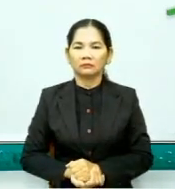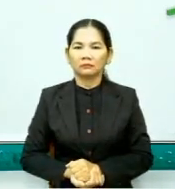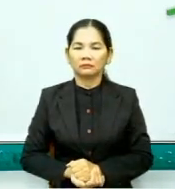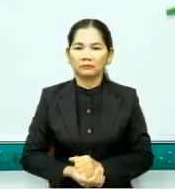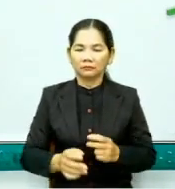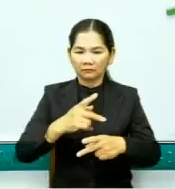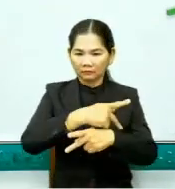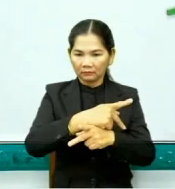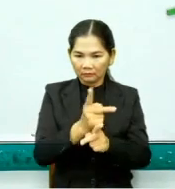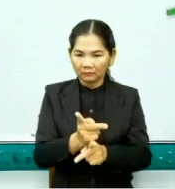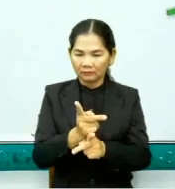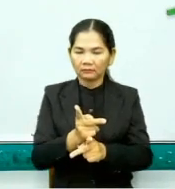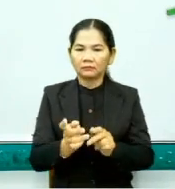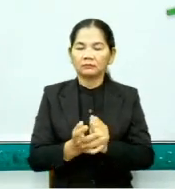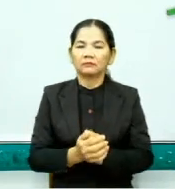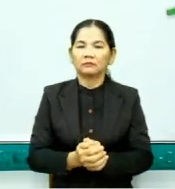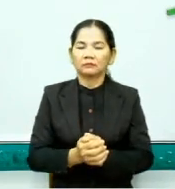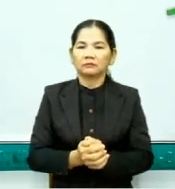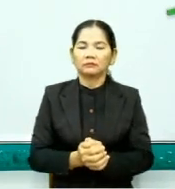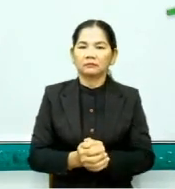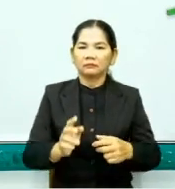พอลัดตะพาล